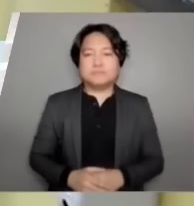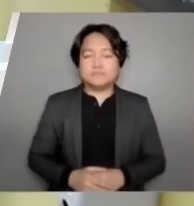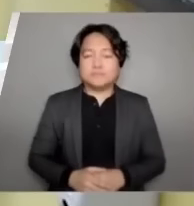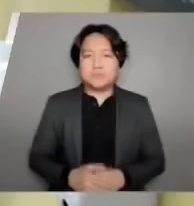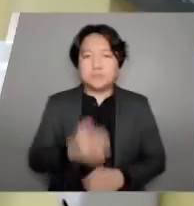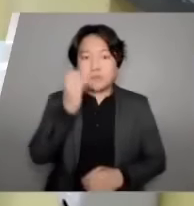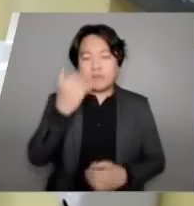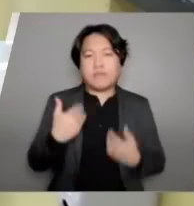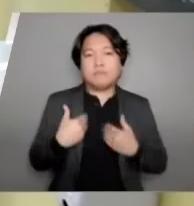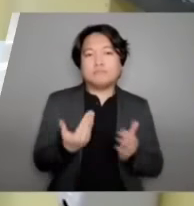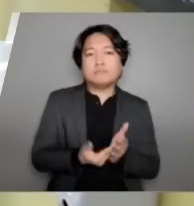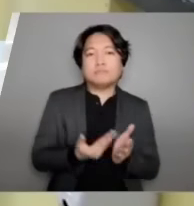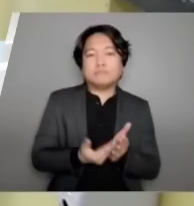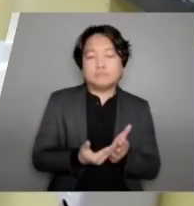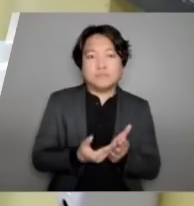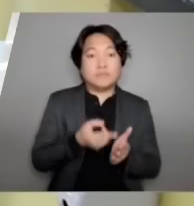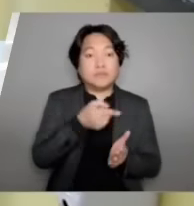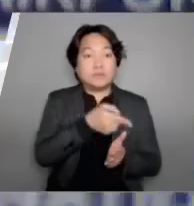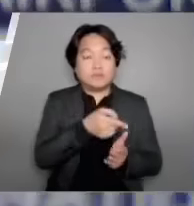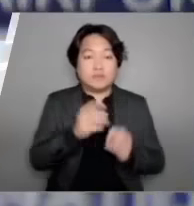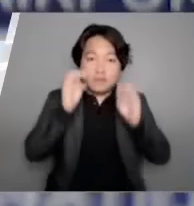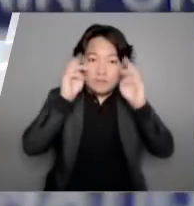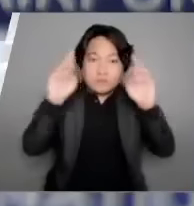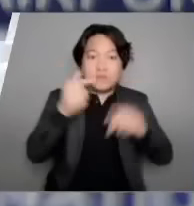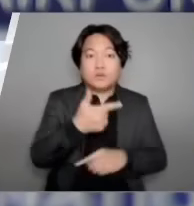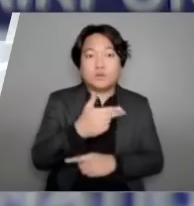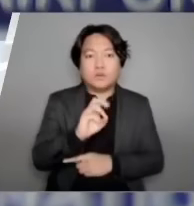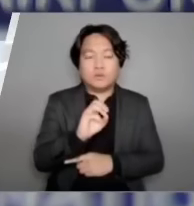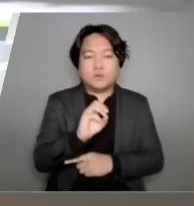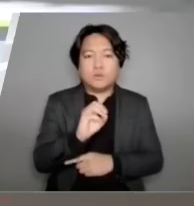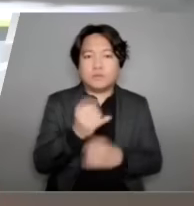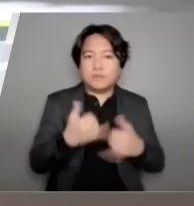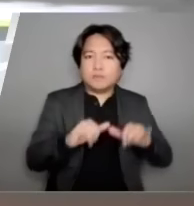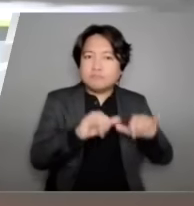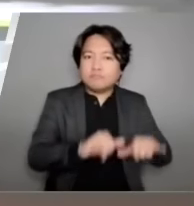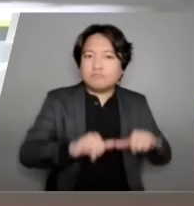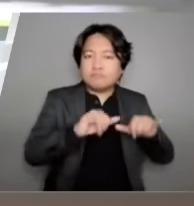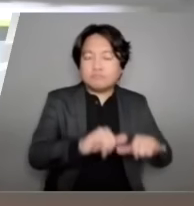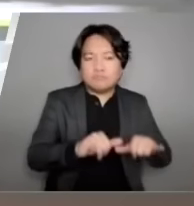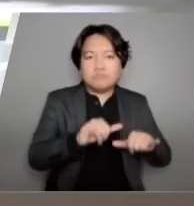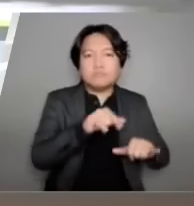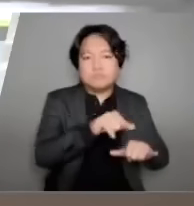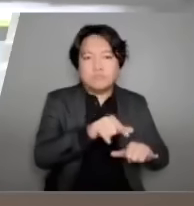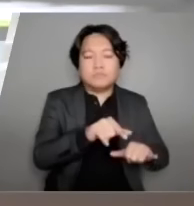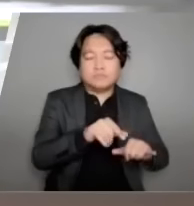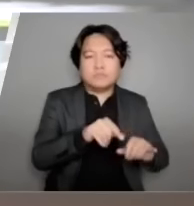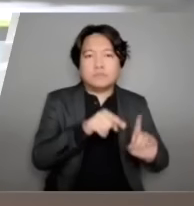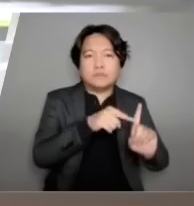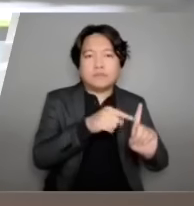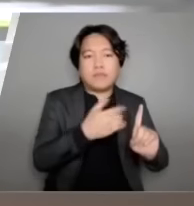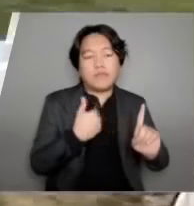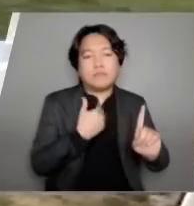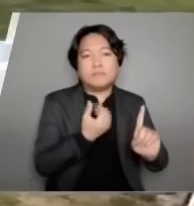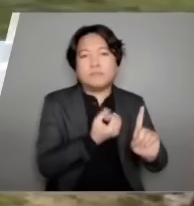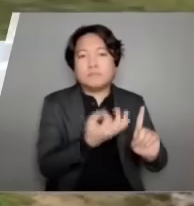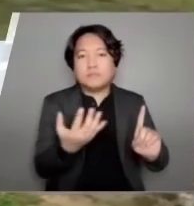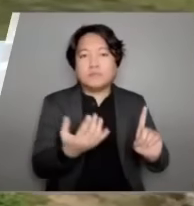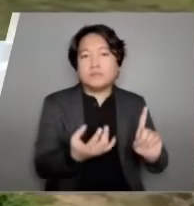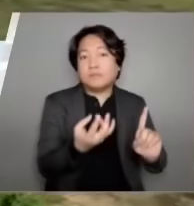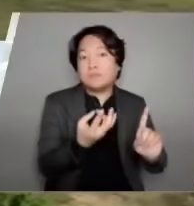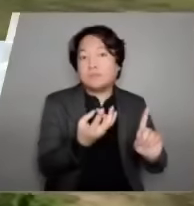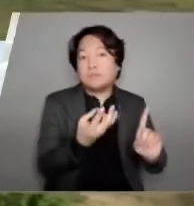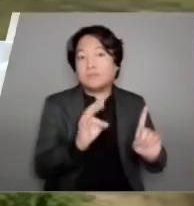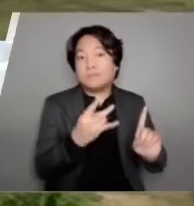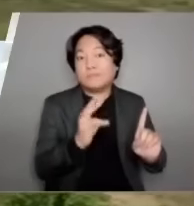nasa Pilipinas pa ang alkalde, gayon din ang 17 iba pa na kasama sa Immigration Lookout Bulletin Order kaugnay